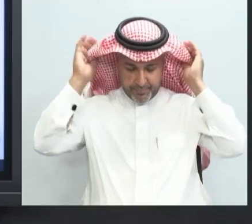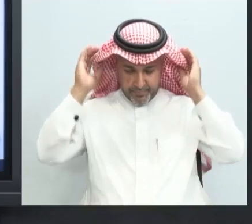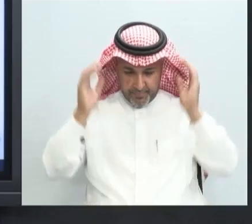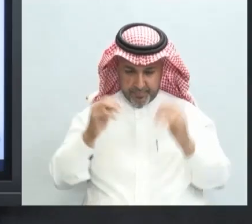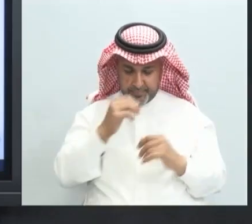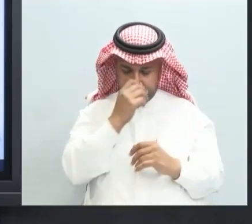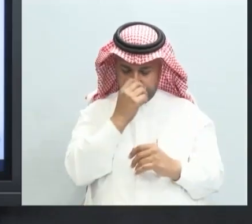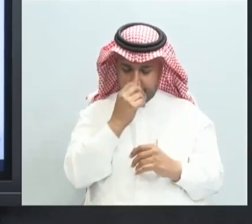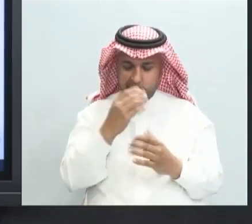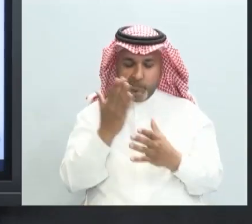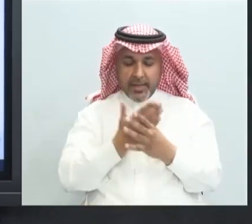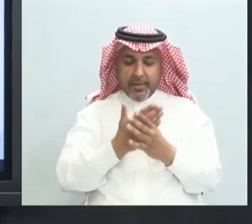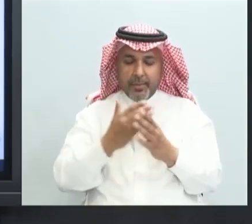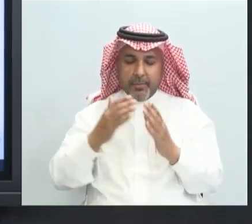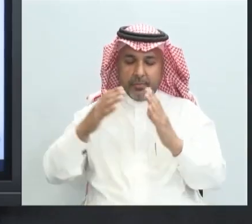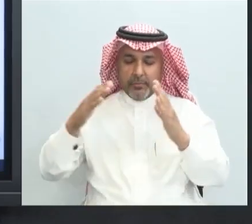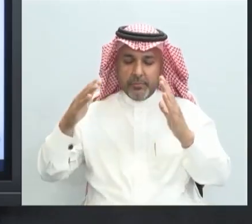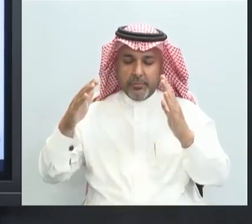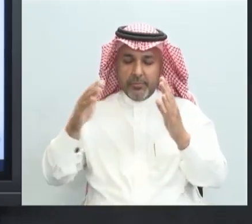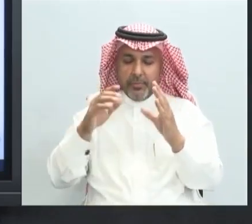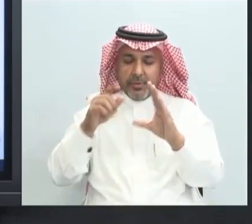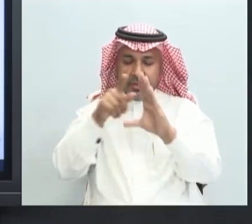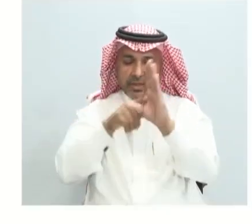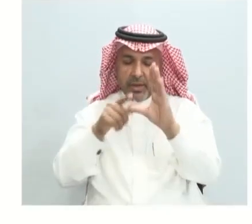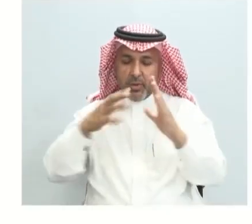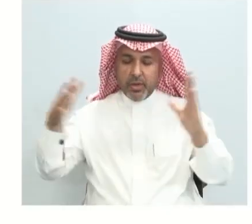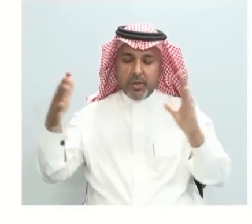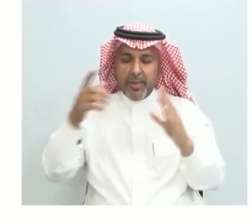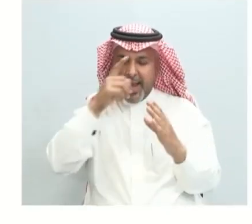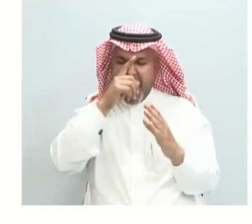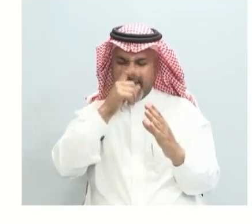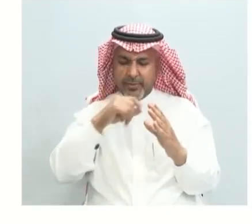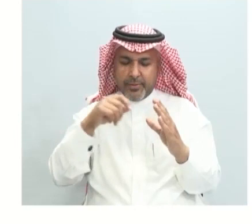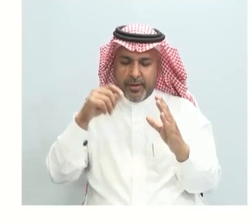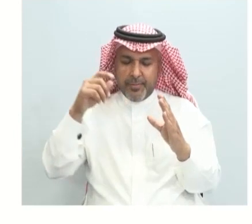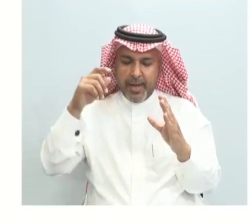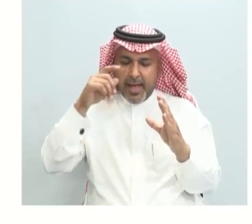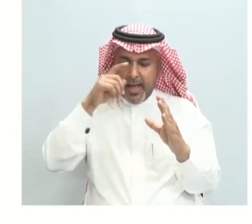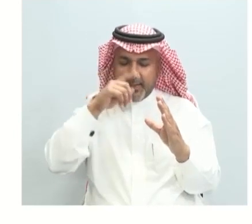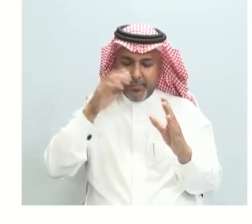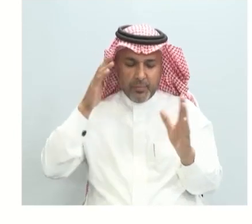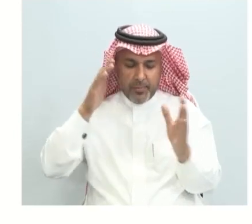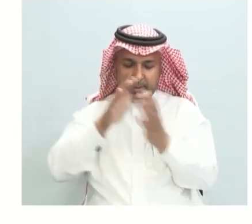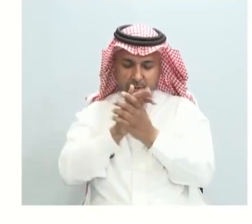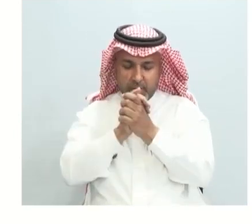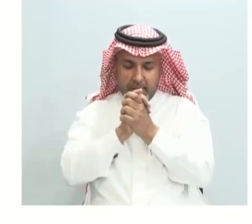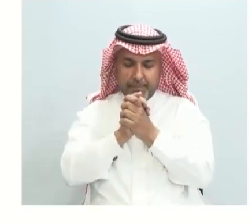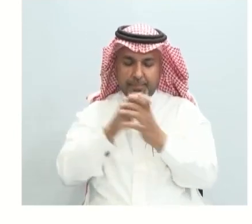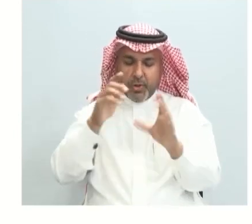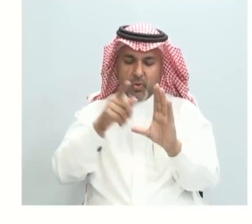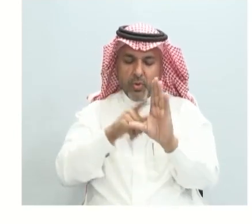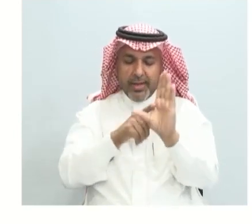نقول في الزاويه الكبيره لازم نستخدم قانون جيب التمام صلوا على رسول الله وحاولوا تفهمون معي الكلام